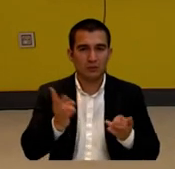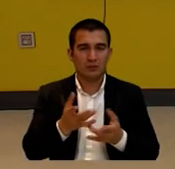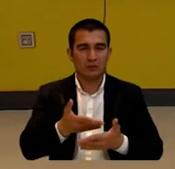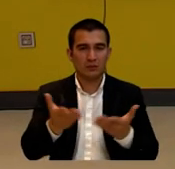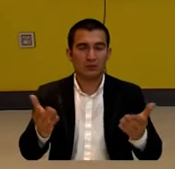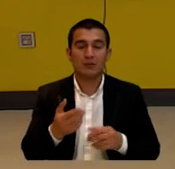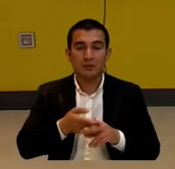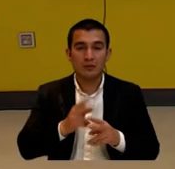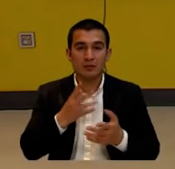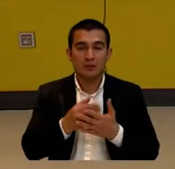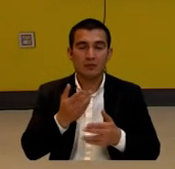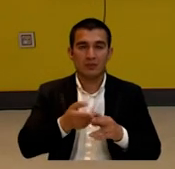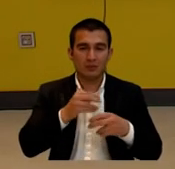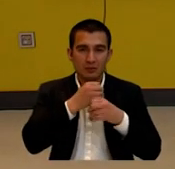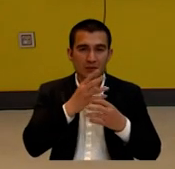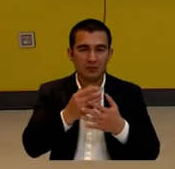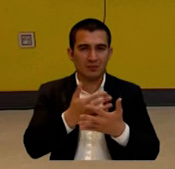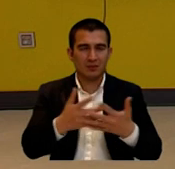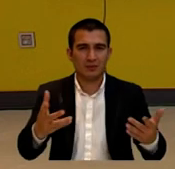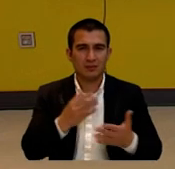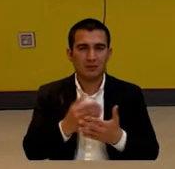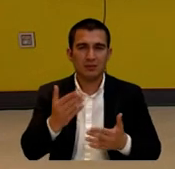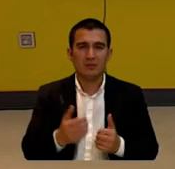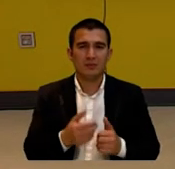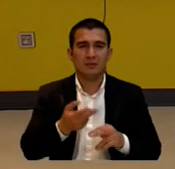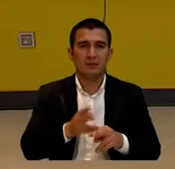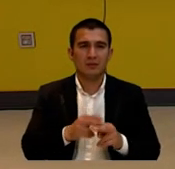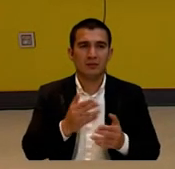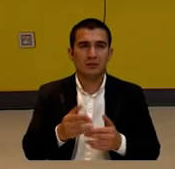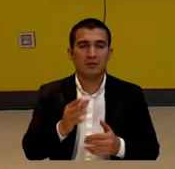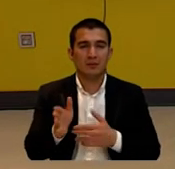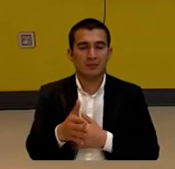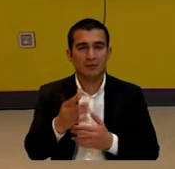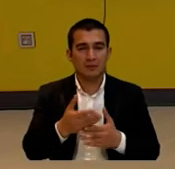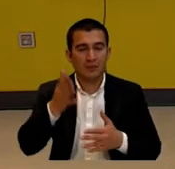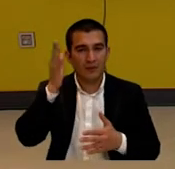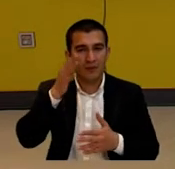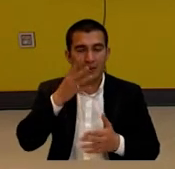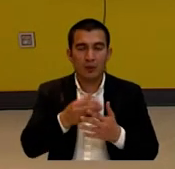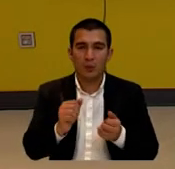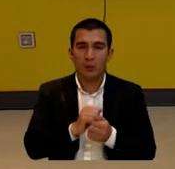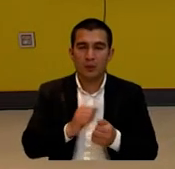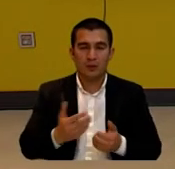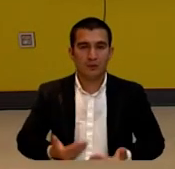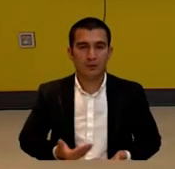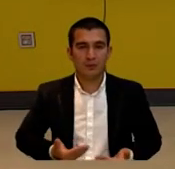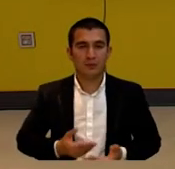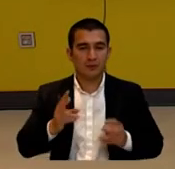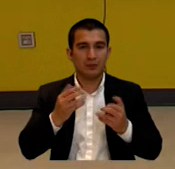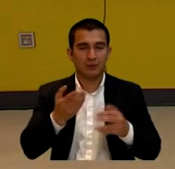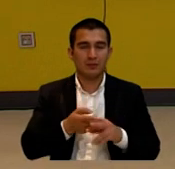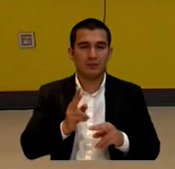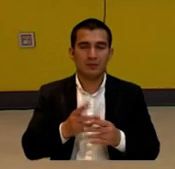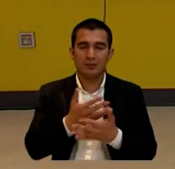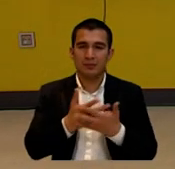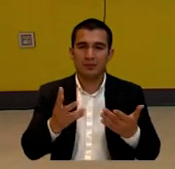Лаборатория жүхазларығы келадығын болсак, балық суда ва құрғылықта яшоучы хайваларының қол